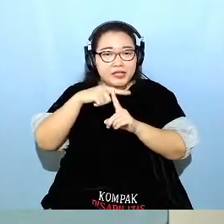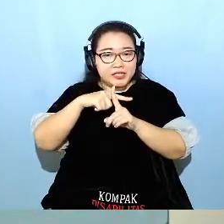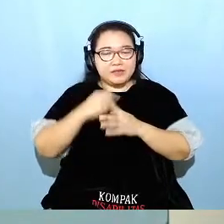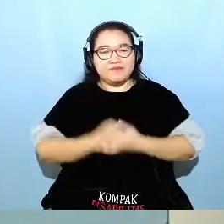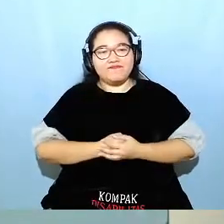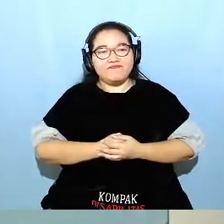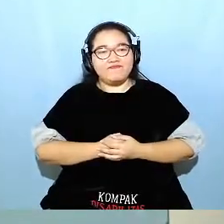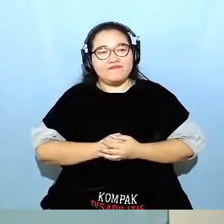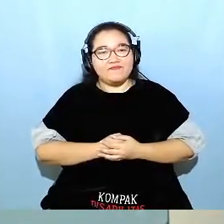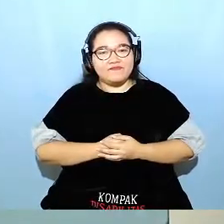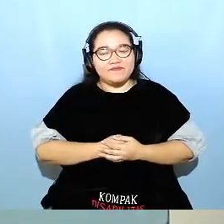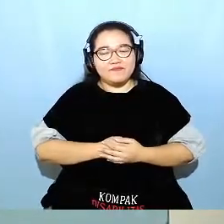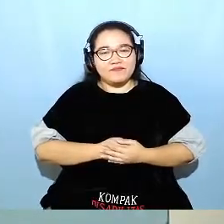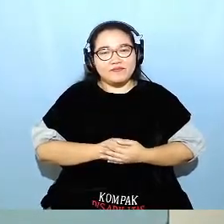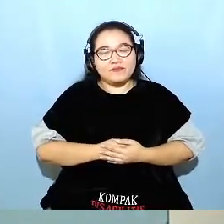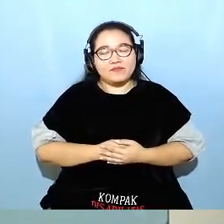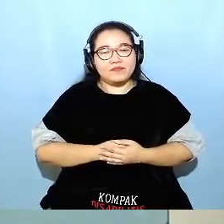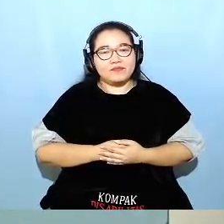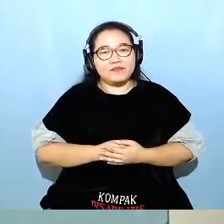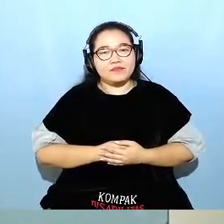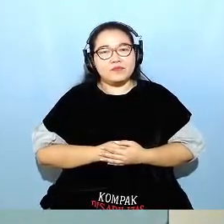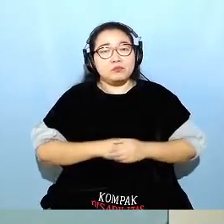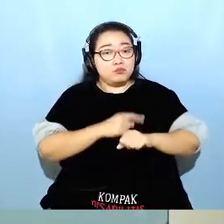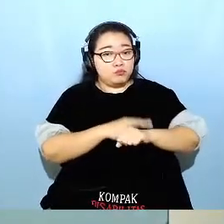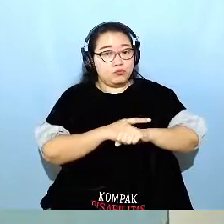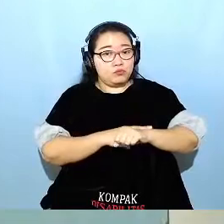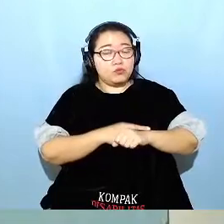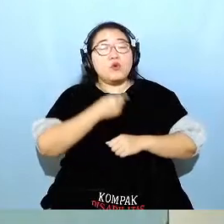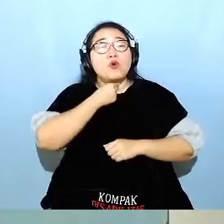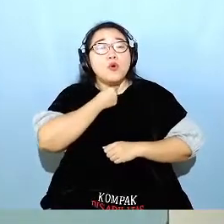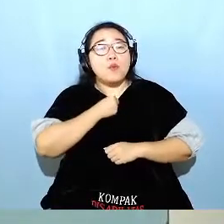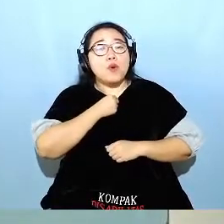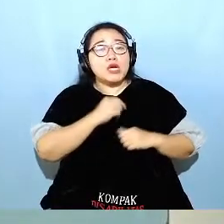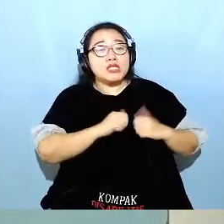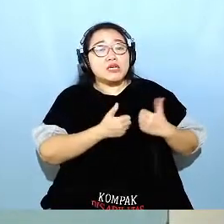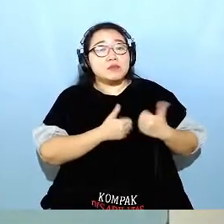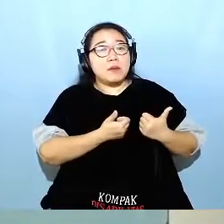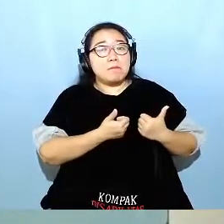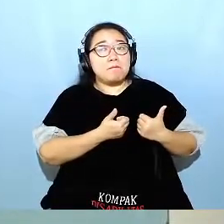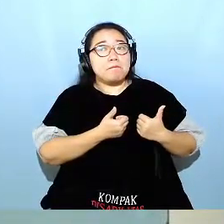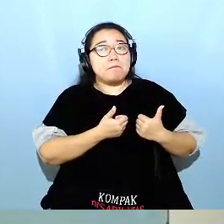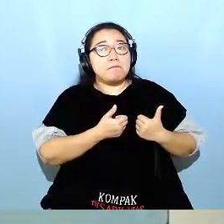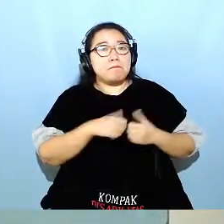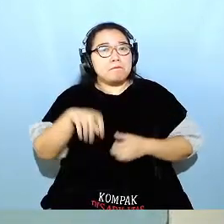Ketika saya menyiapkan renungan pagi ini, saya tertarik kepada